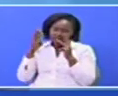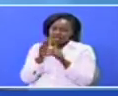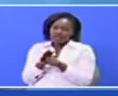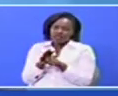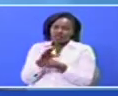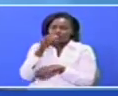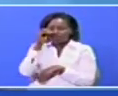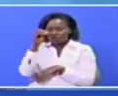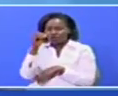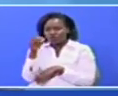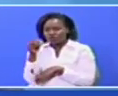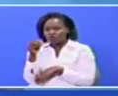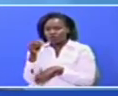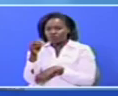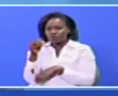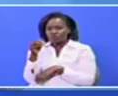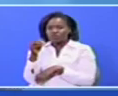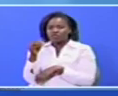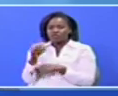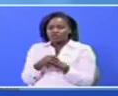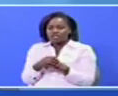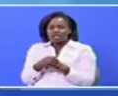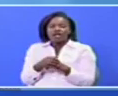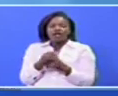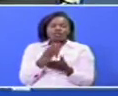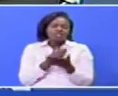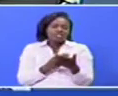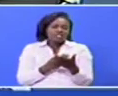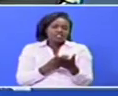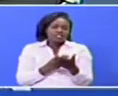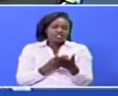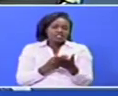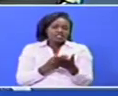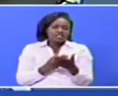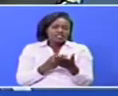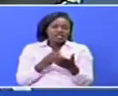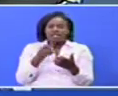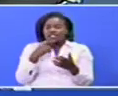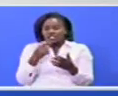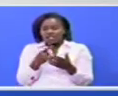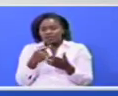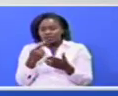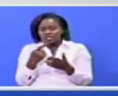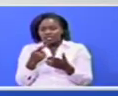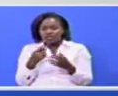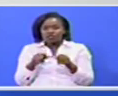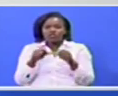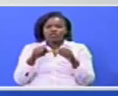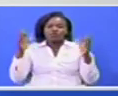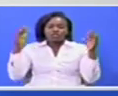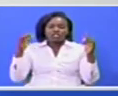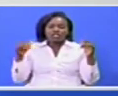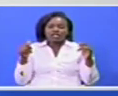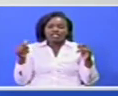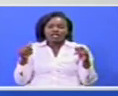tuweka tahadhari kwa kweli. Aha. Sababu mvua iko. Kando na maeneo ambayo umetutajia yanaendelea na mvua, katika maeneo mengine hali iko vipi? Kwa